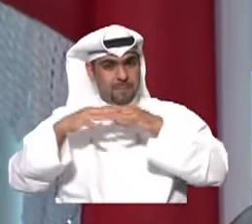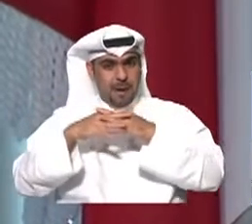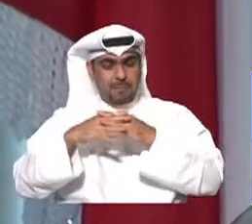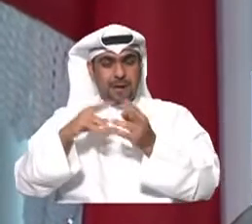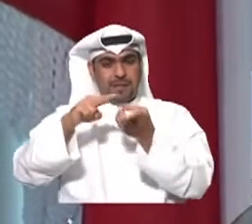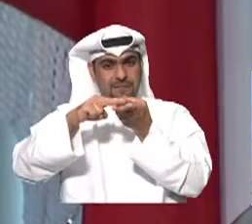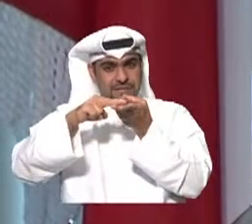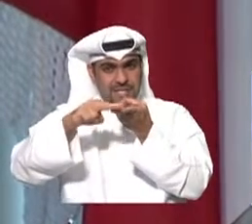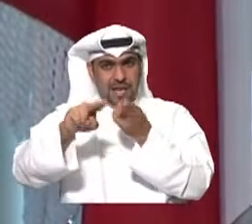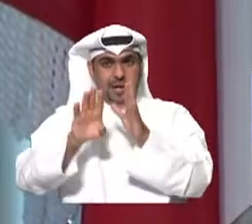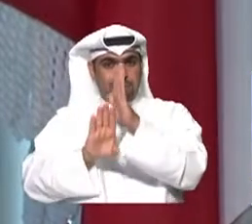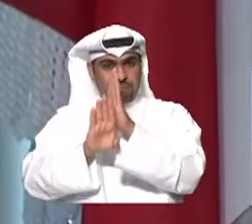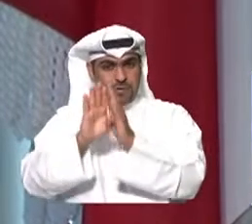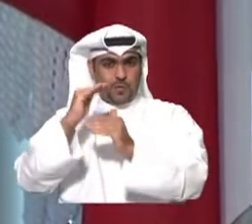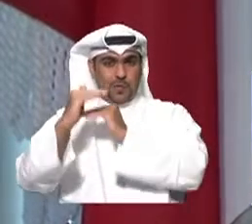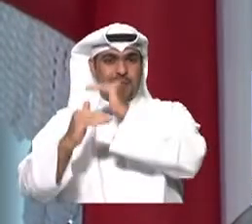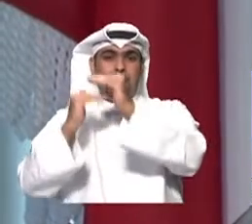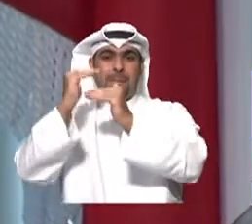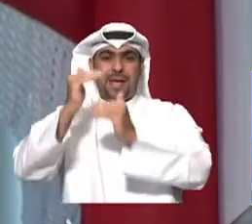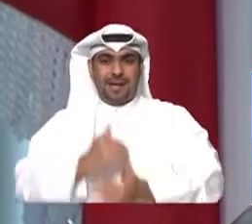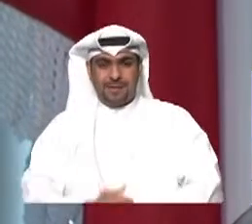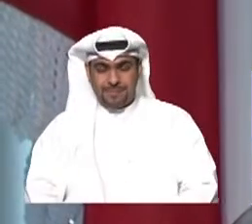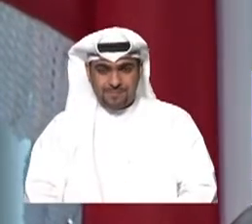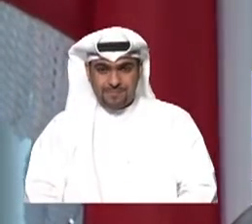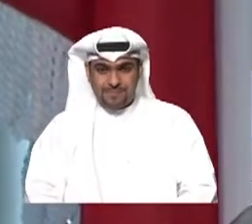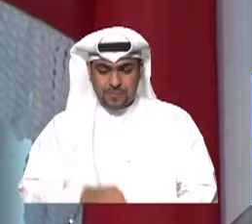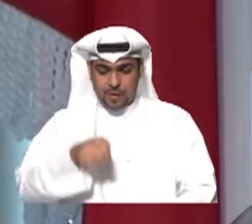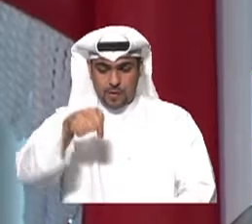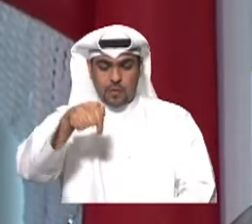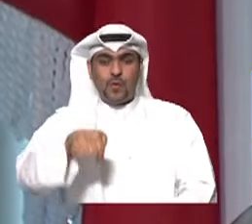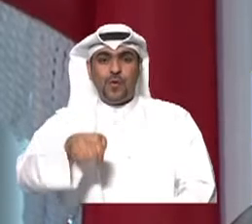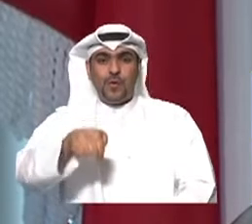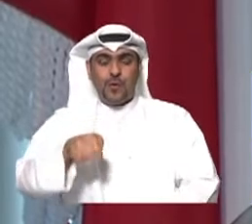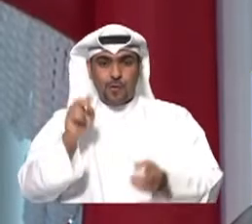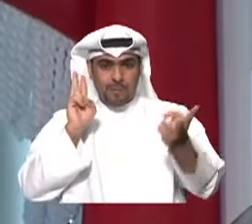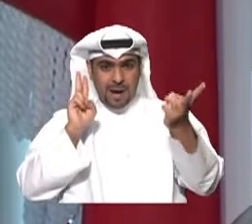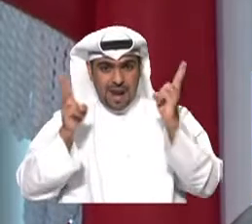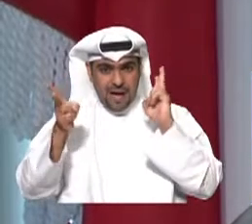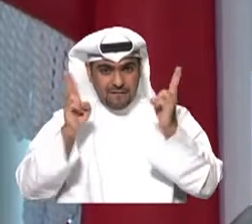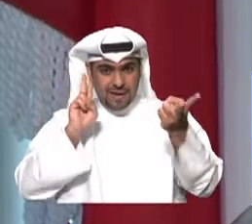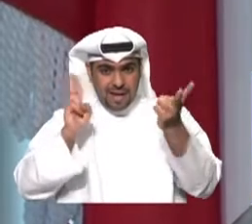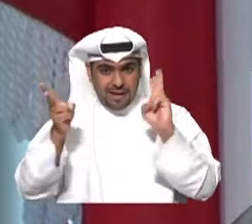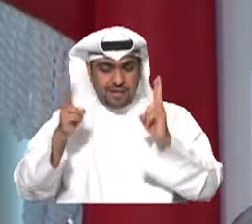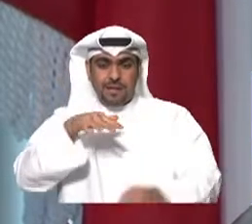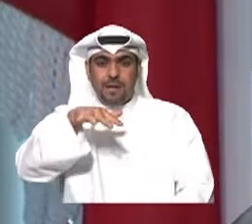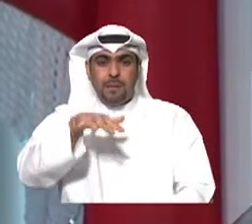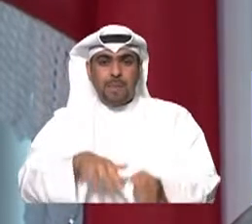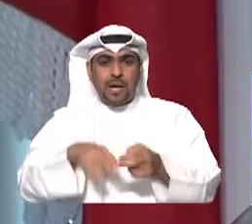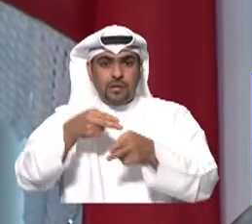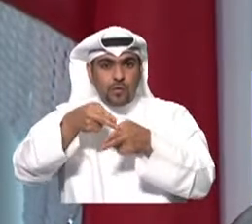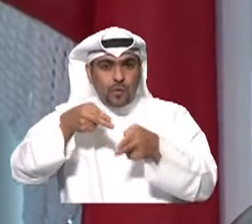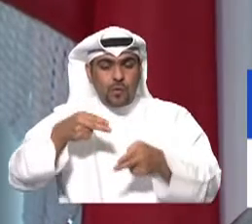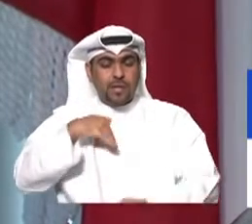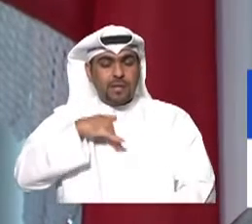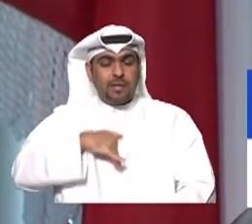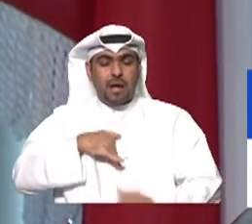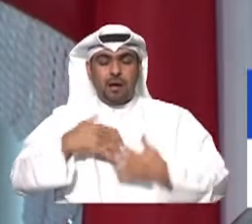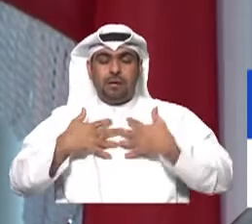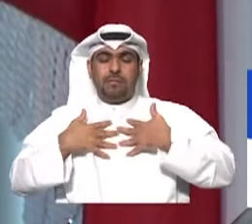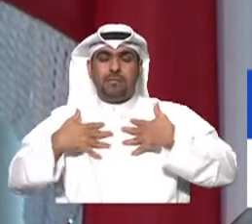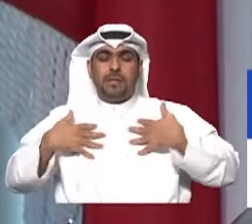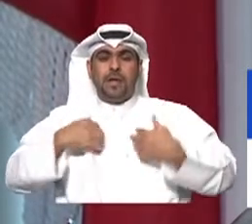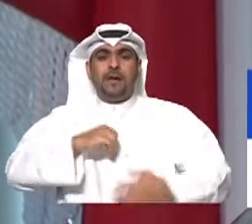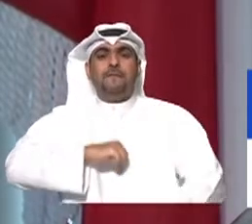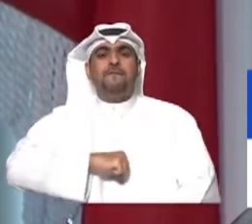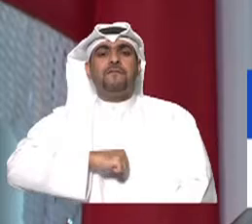والسلام. الحضور الكريم، إن احتفالنا اليوم له وقع خاص على دولة الكويت التي تفخر